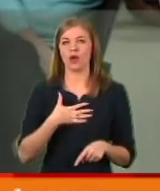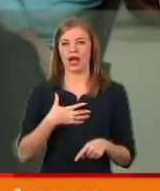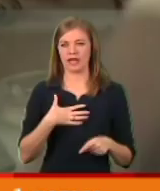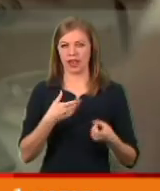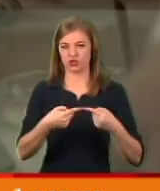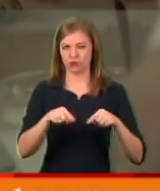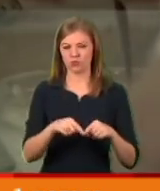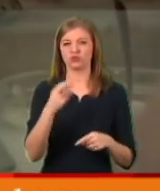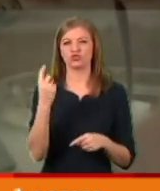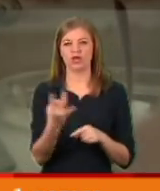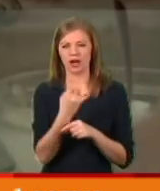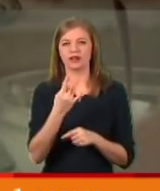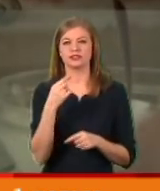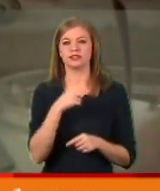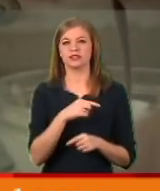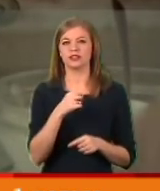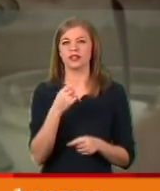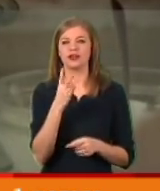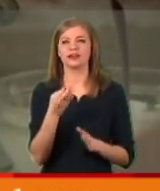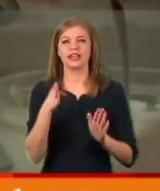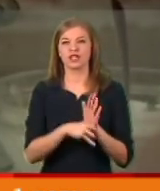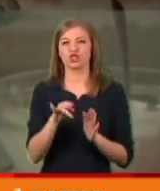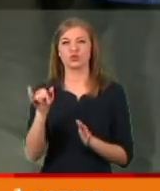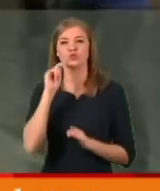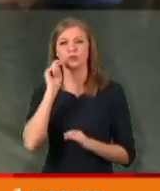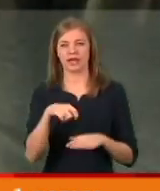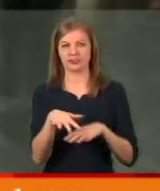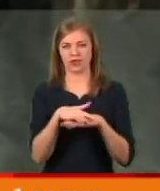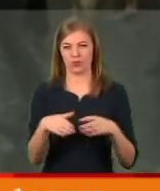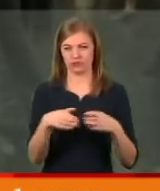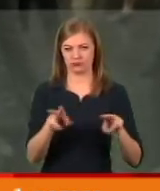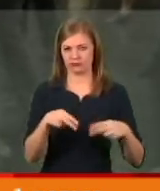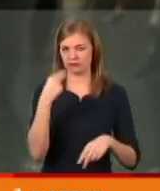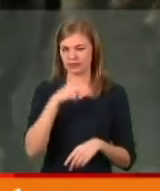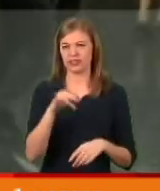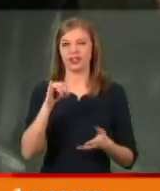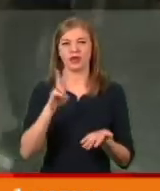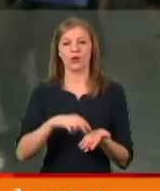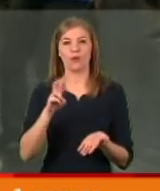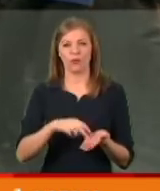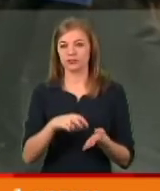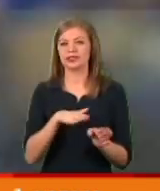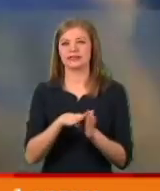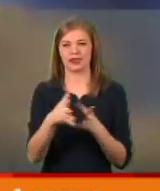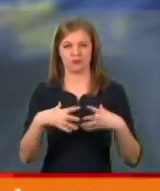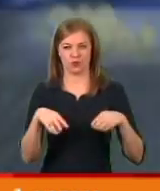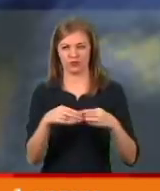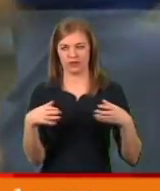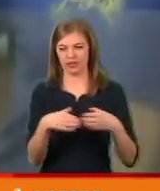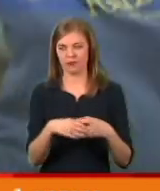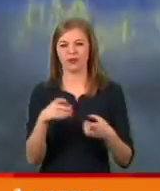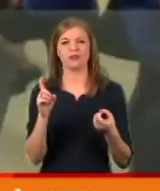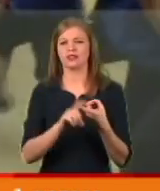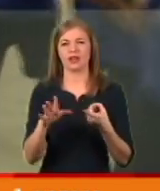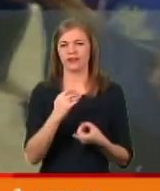гуртку ще раз танцюють не згірше, ніж в українських народних колективів. І гоцають тут цілими родинами, незалежно